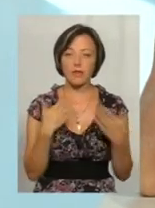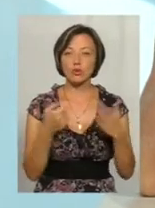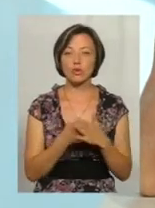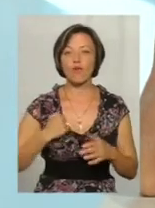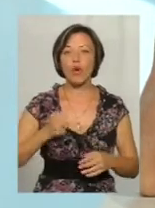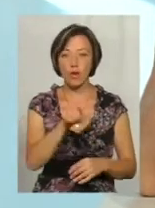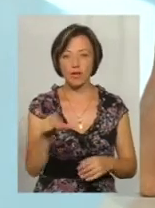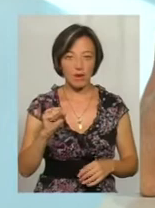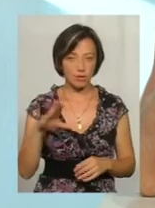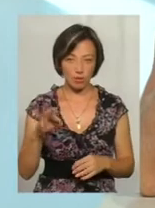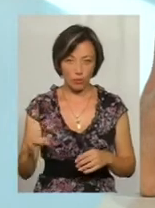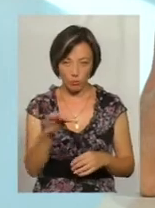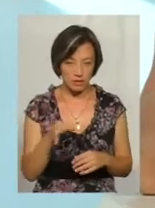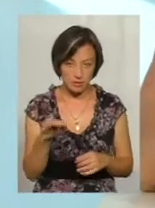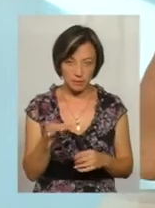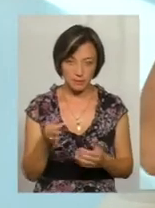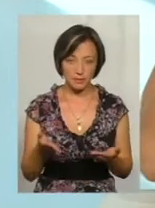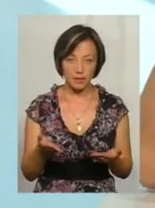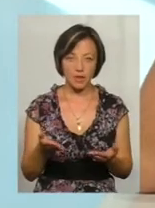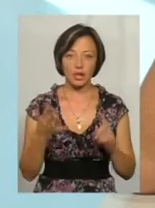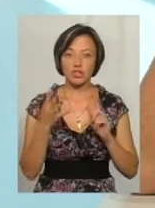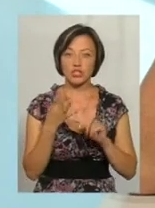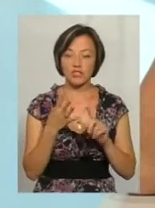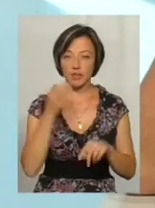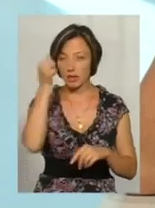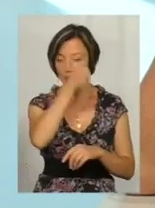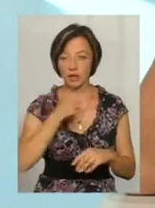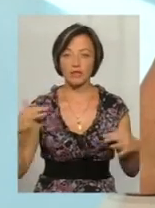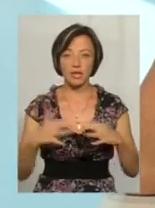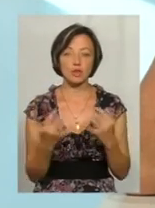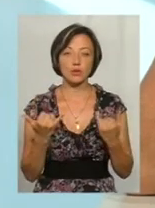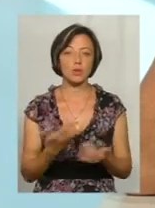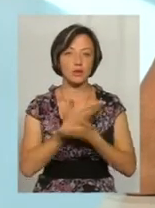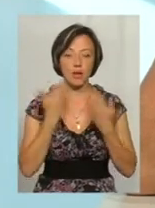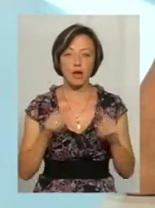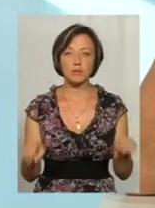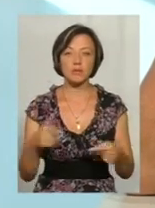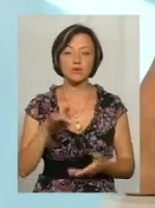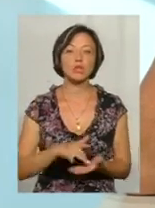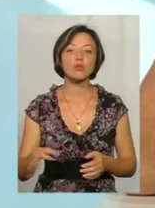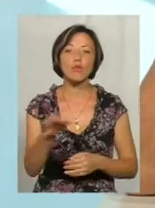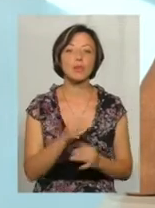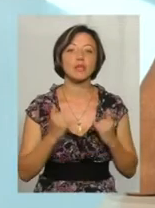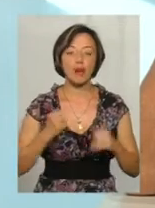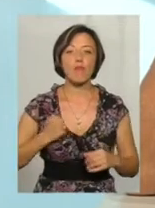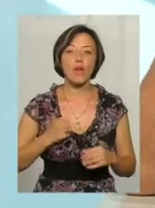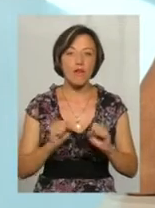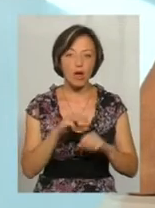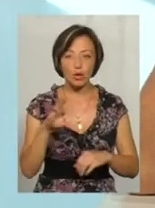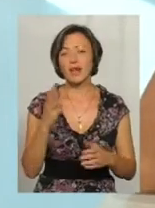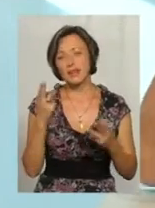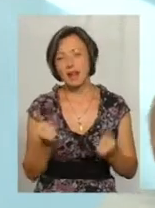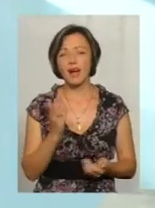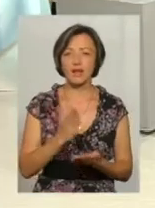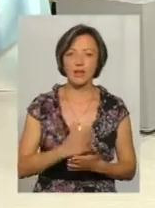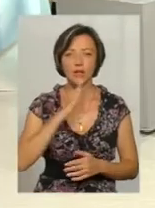воїнів АТО. Сьогодні в області. 4-й рік війни. Сьогодні немає реабілітаційного центру в області для воїнів АТО. Да, є